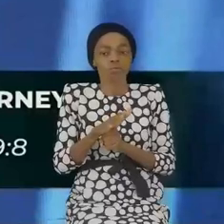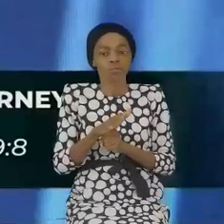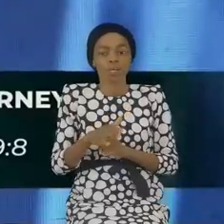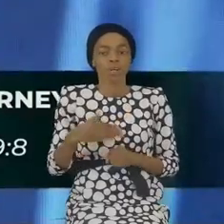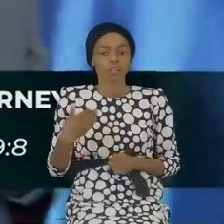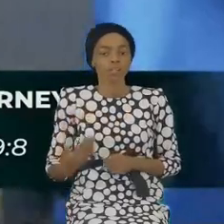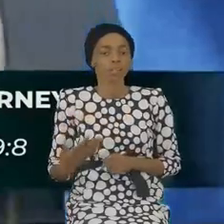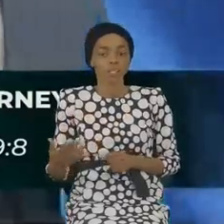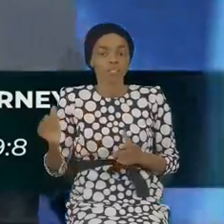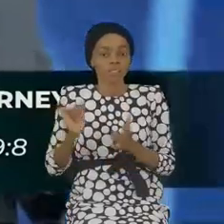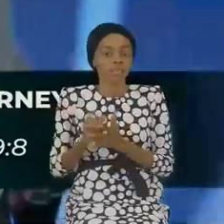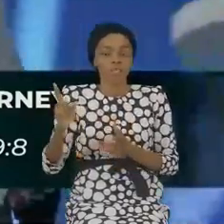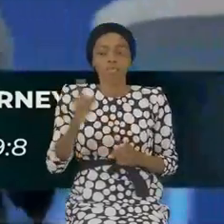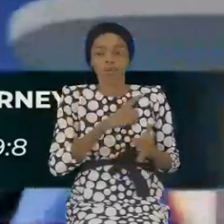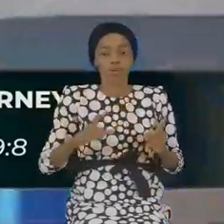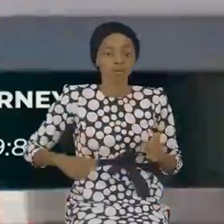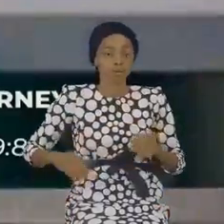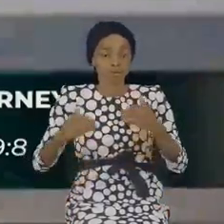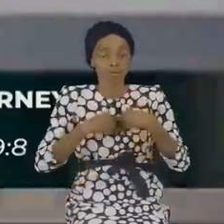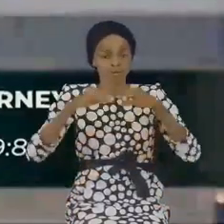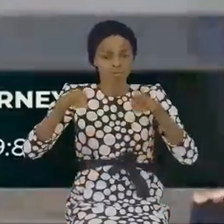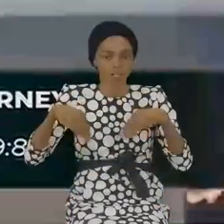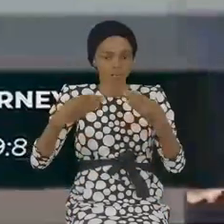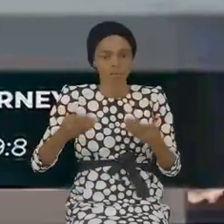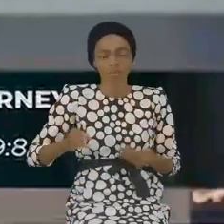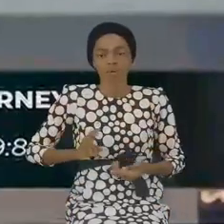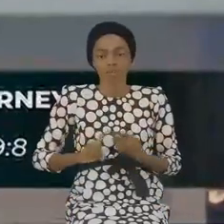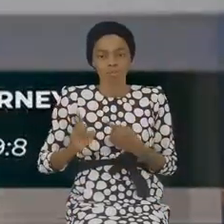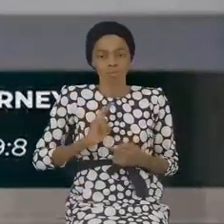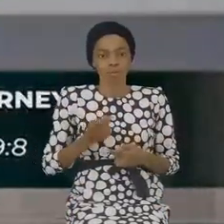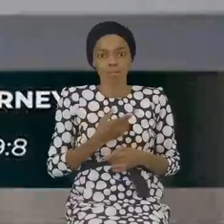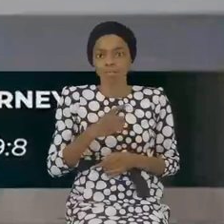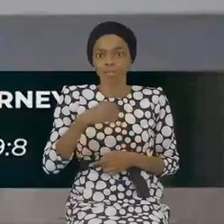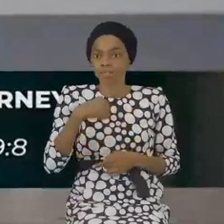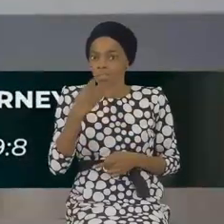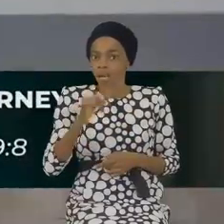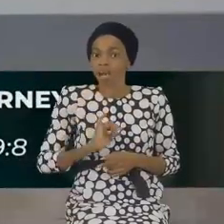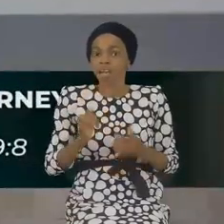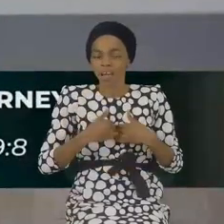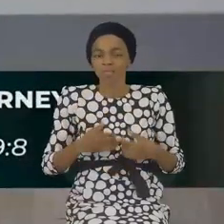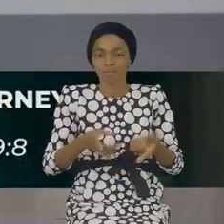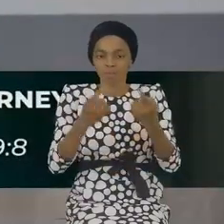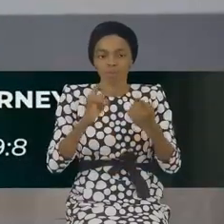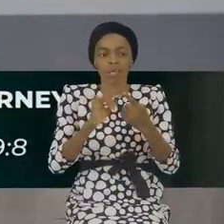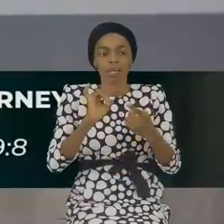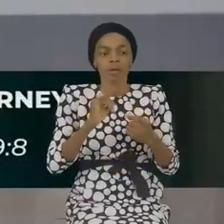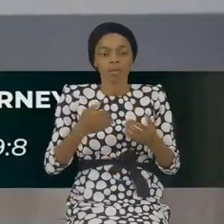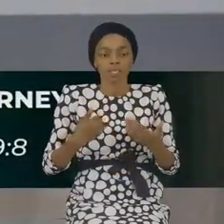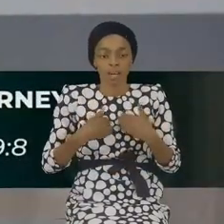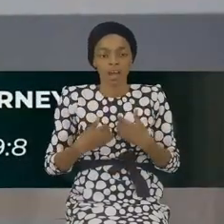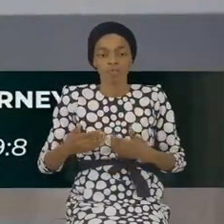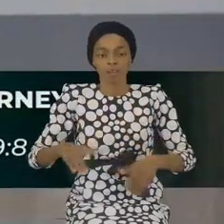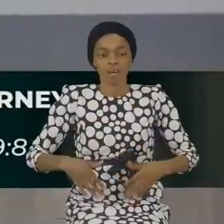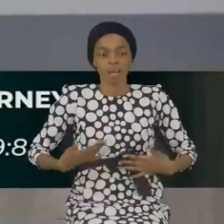les choses adéquates que Dieu nous donne. Alors il dit, je suis venu afin que les bébés aient la vie et qu'elles soient